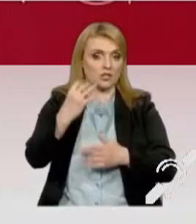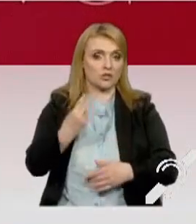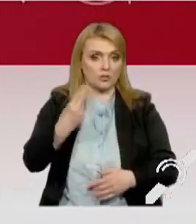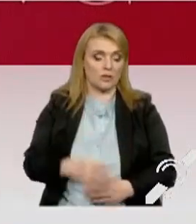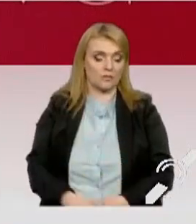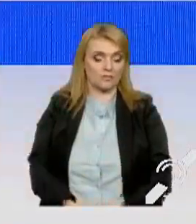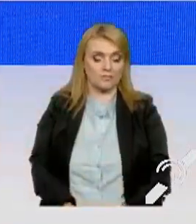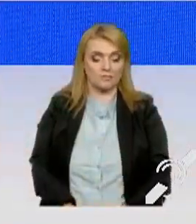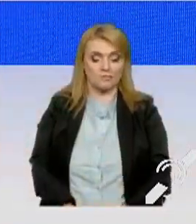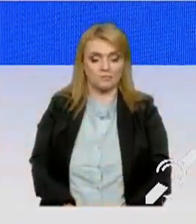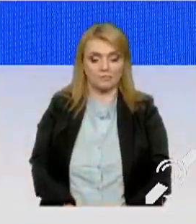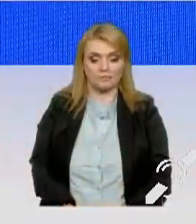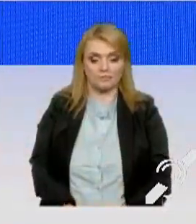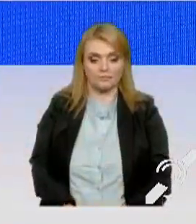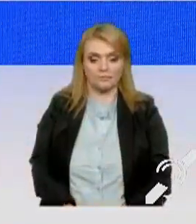domeniu.